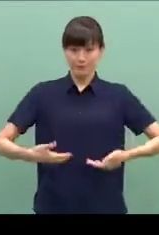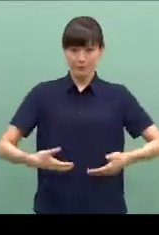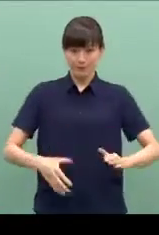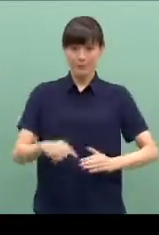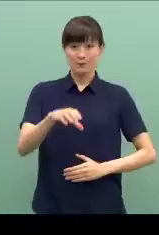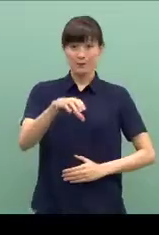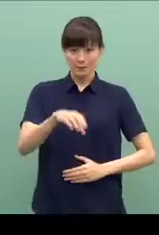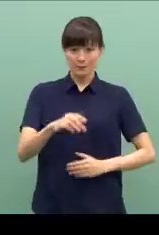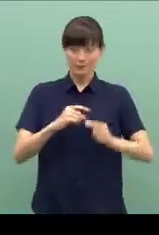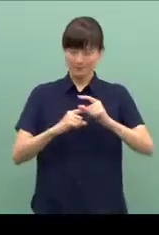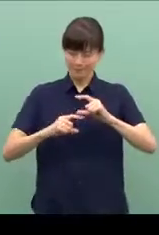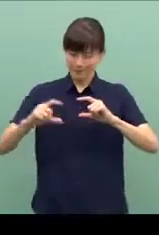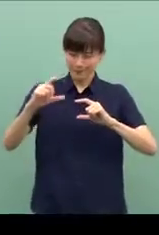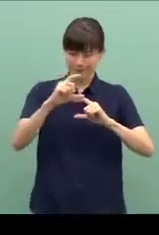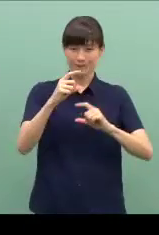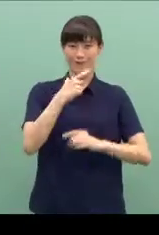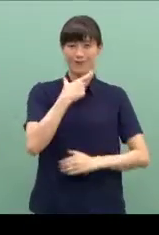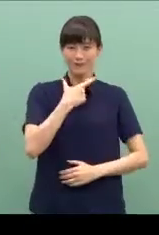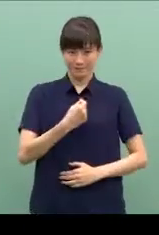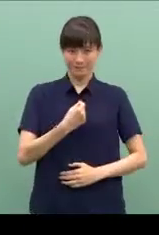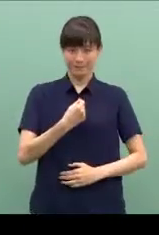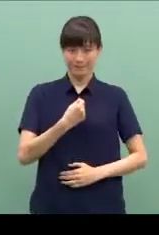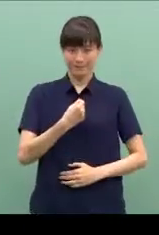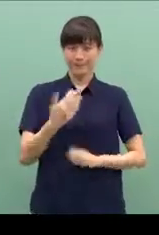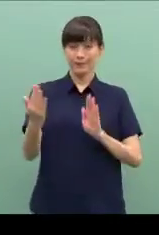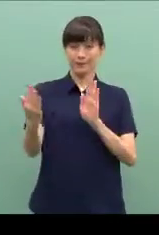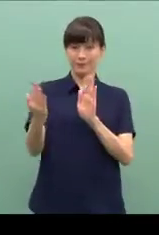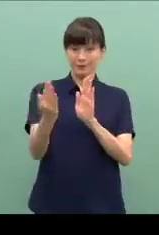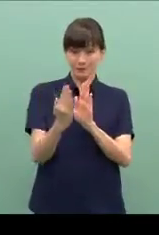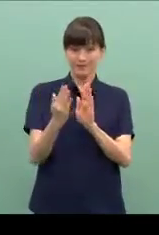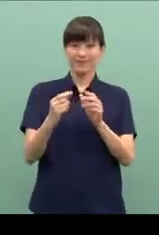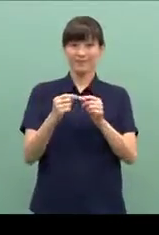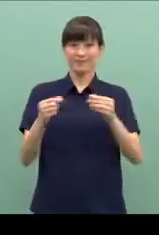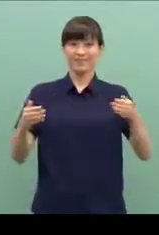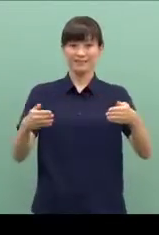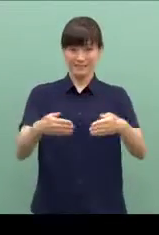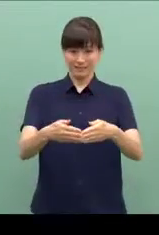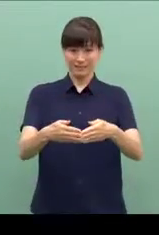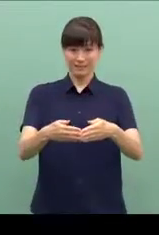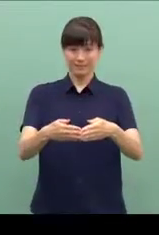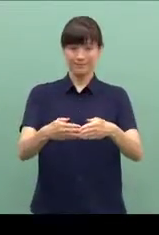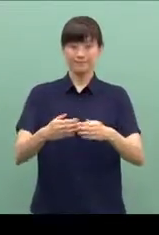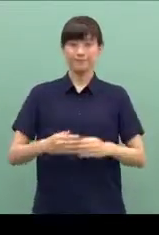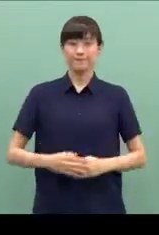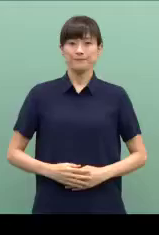ふるさとがもっと好きになる。 身近な長崎。